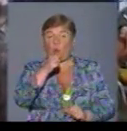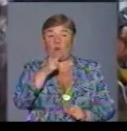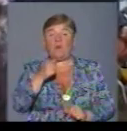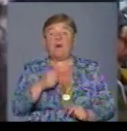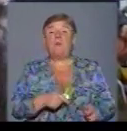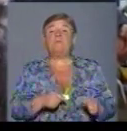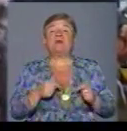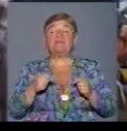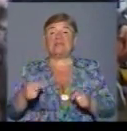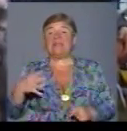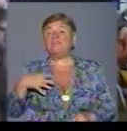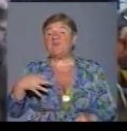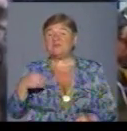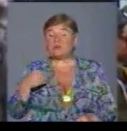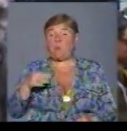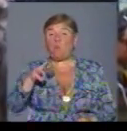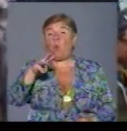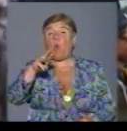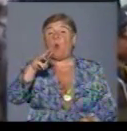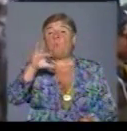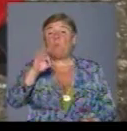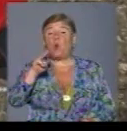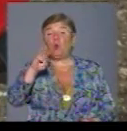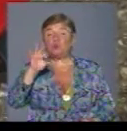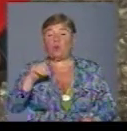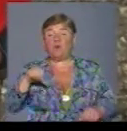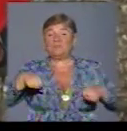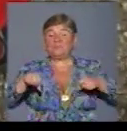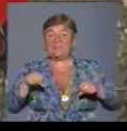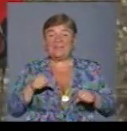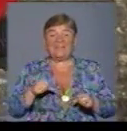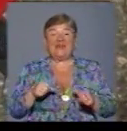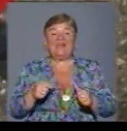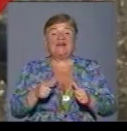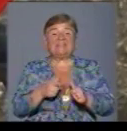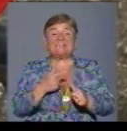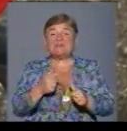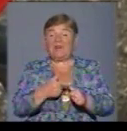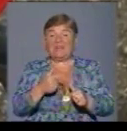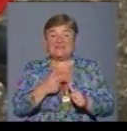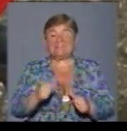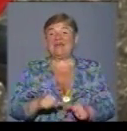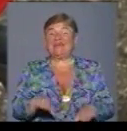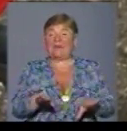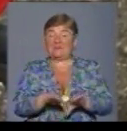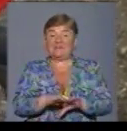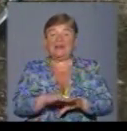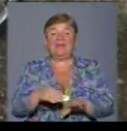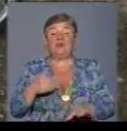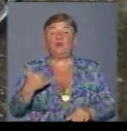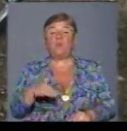на Львівському мотозаводі. Називається МВ-044. Ну, йому